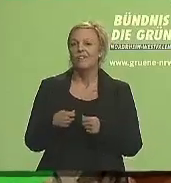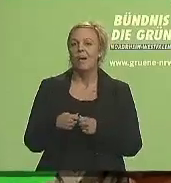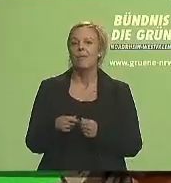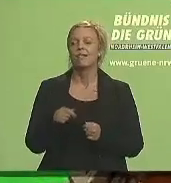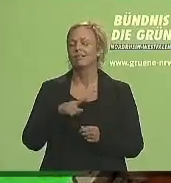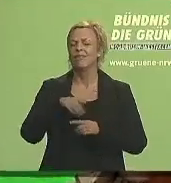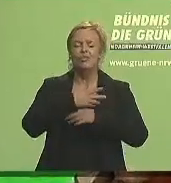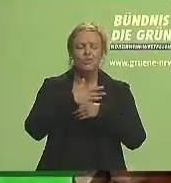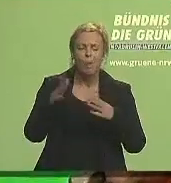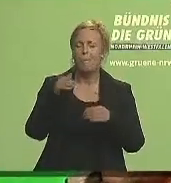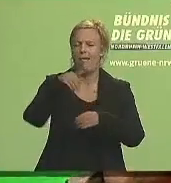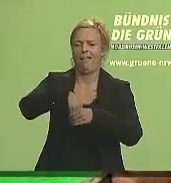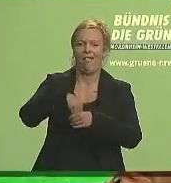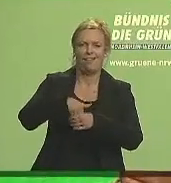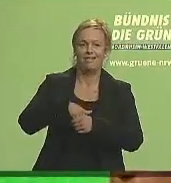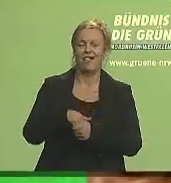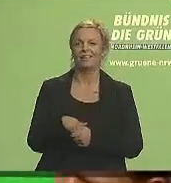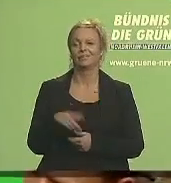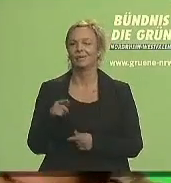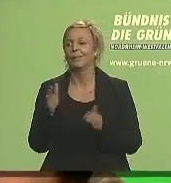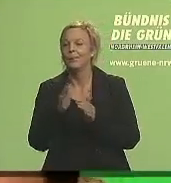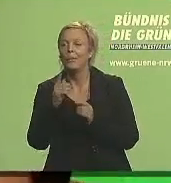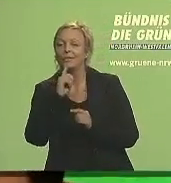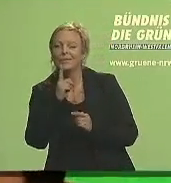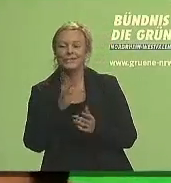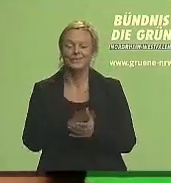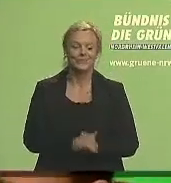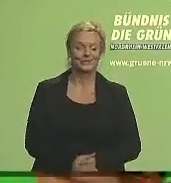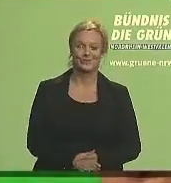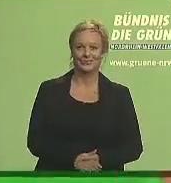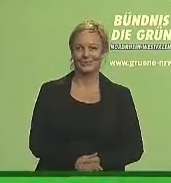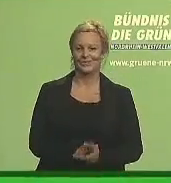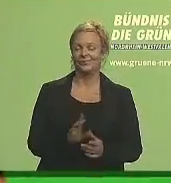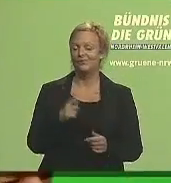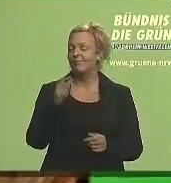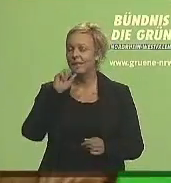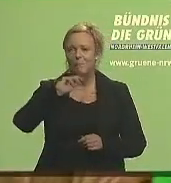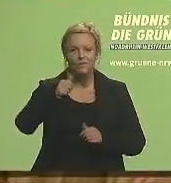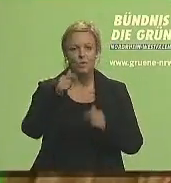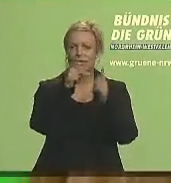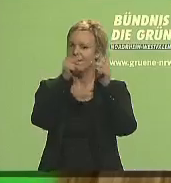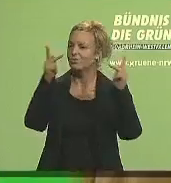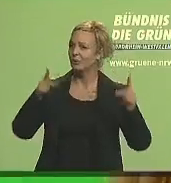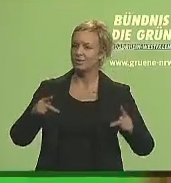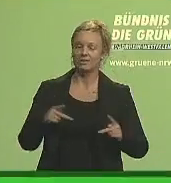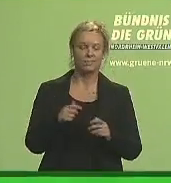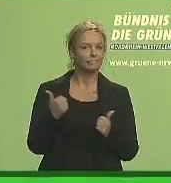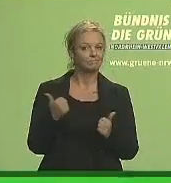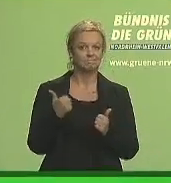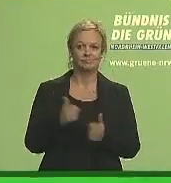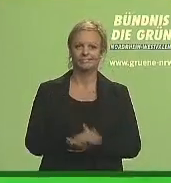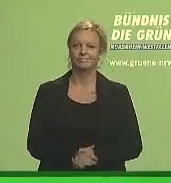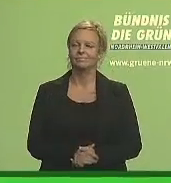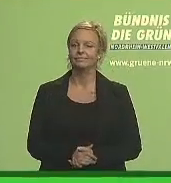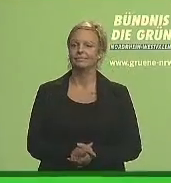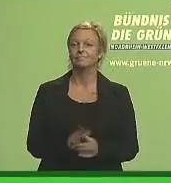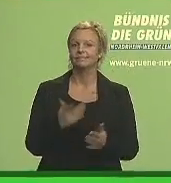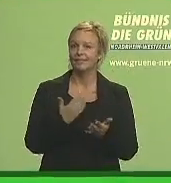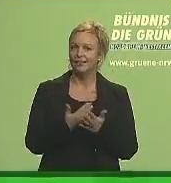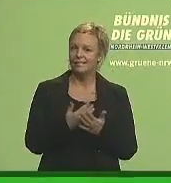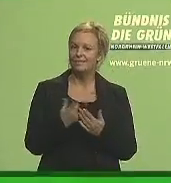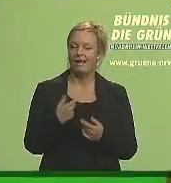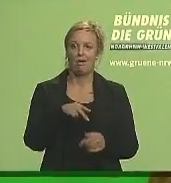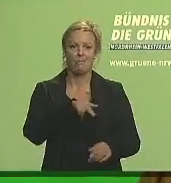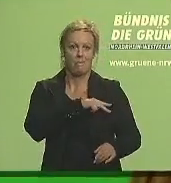bisschen understatementmäßig gesagt hat. Es wird wirklich, ist eine besondere Konzeption, besonders gut angenommen. Deswegen wollen wir euch